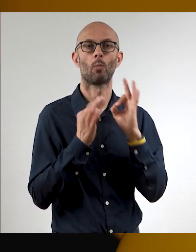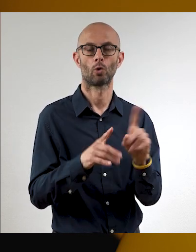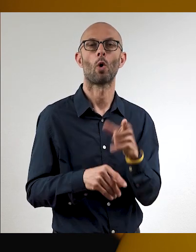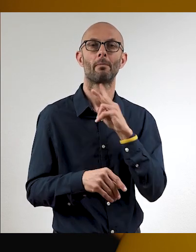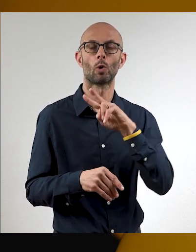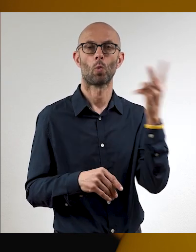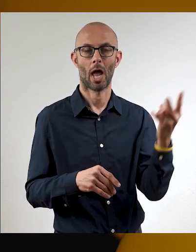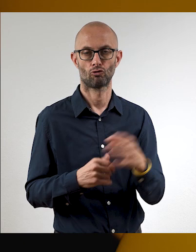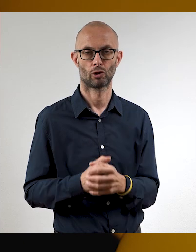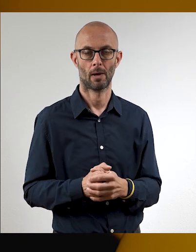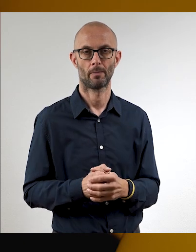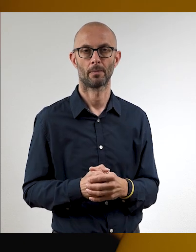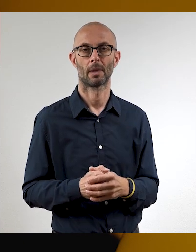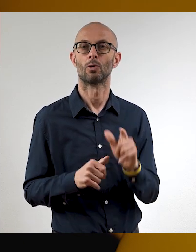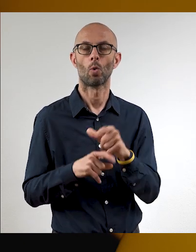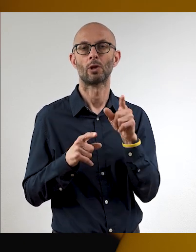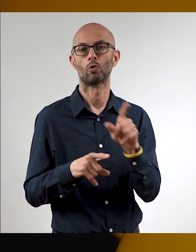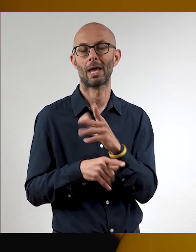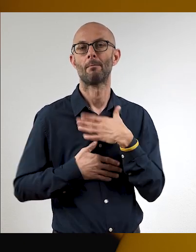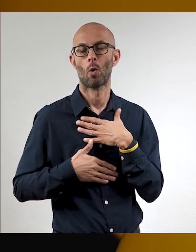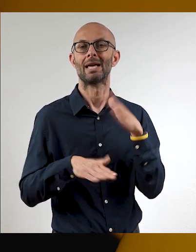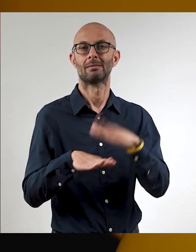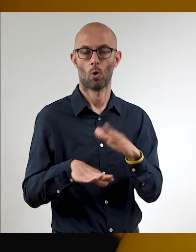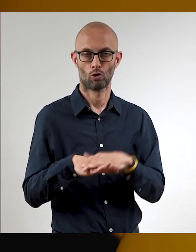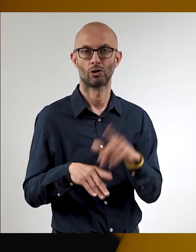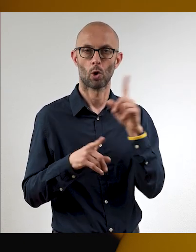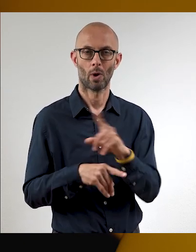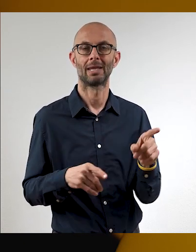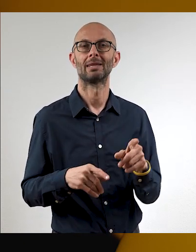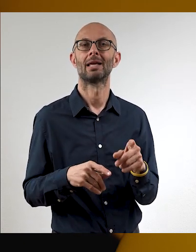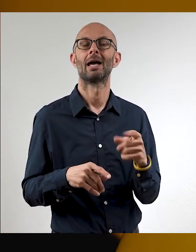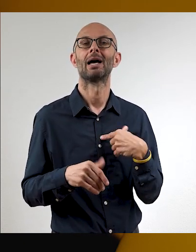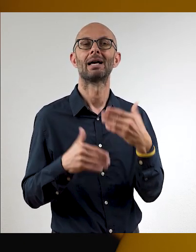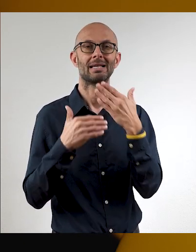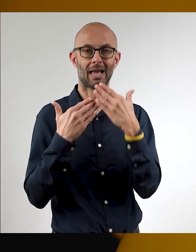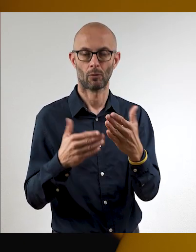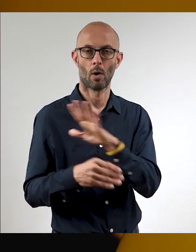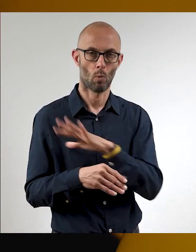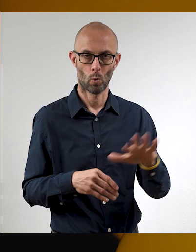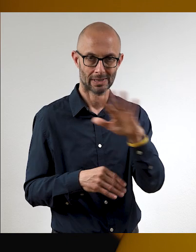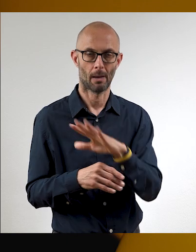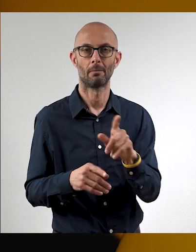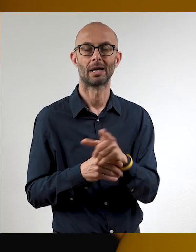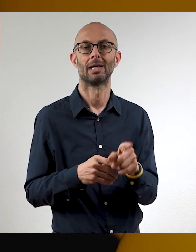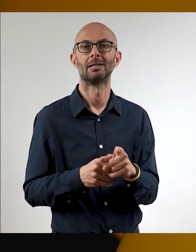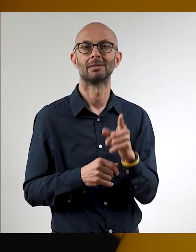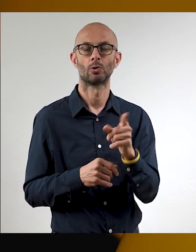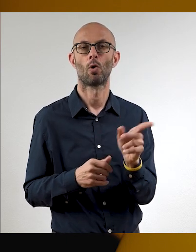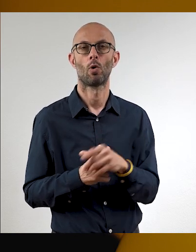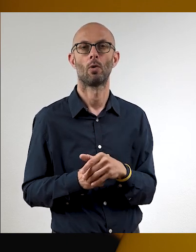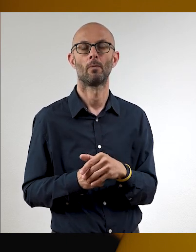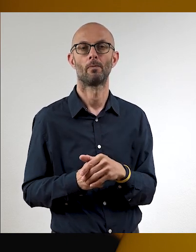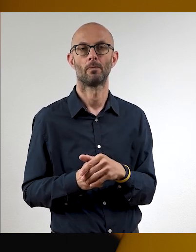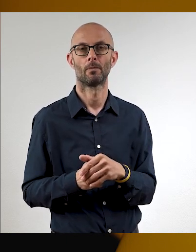šel drugače. Tako da to bi bilo moje sporočilo in krat se zahvaljujem vsem, ki so